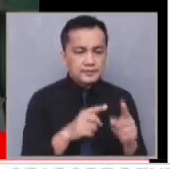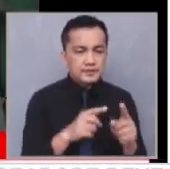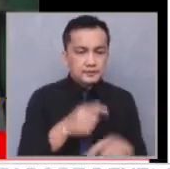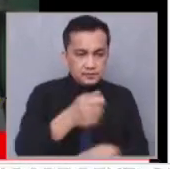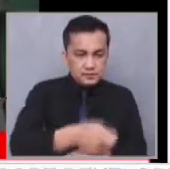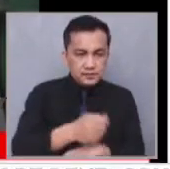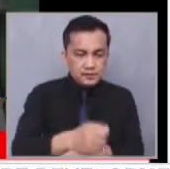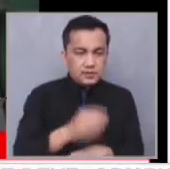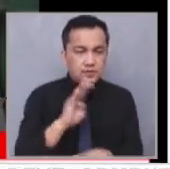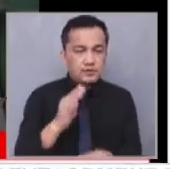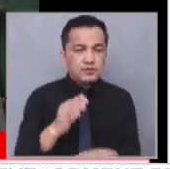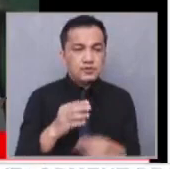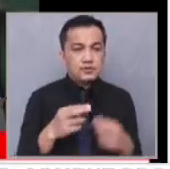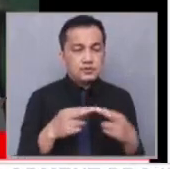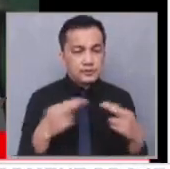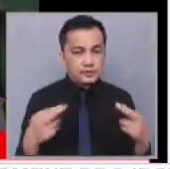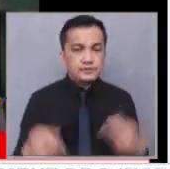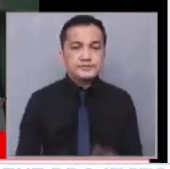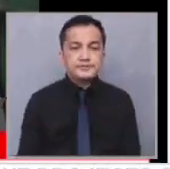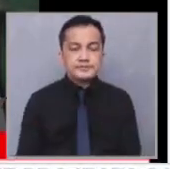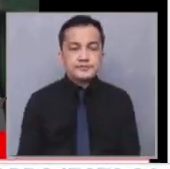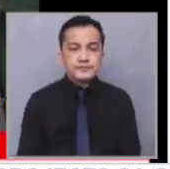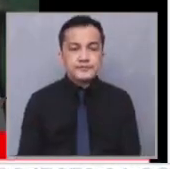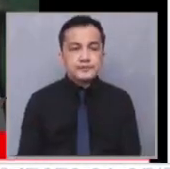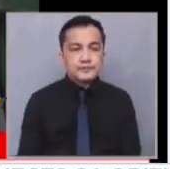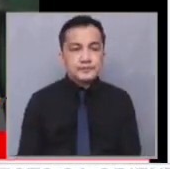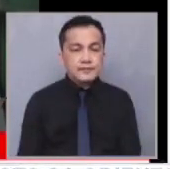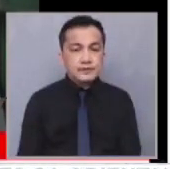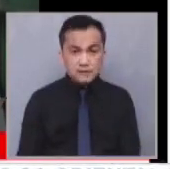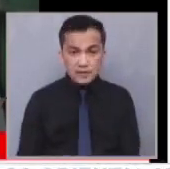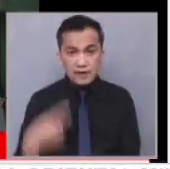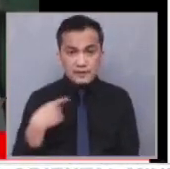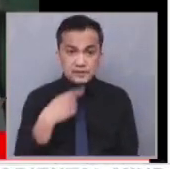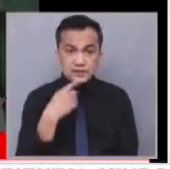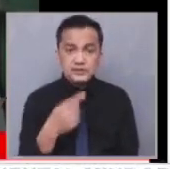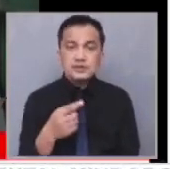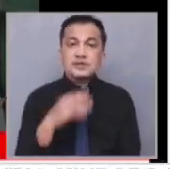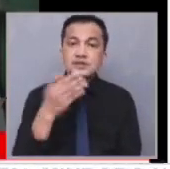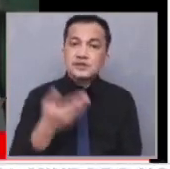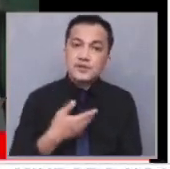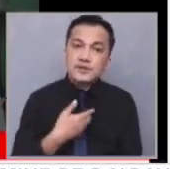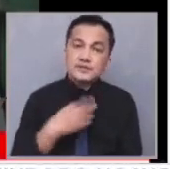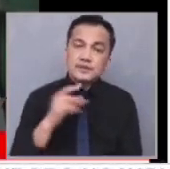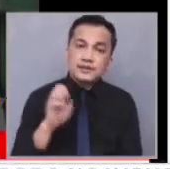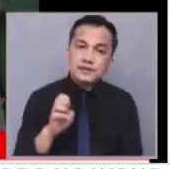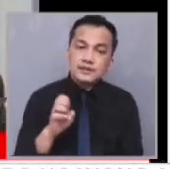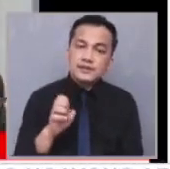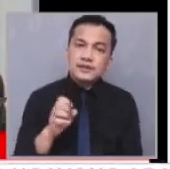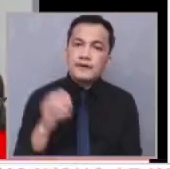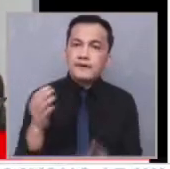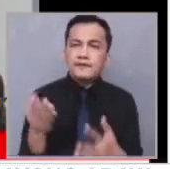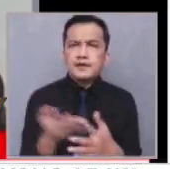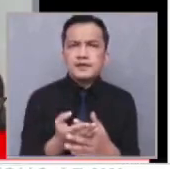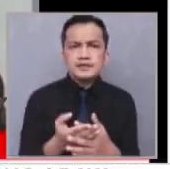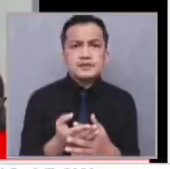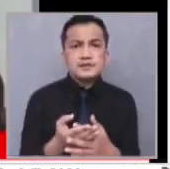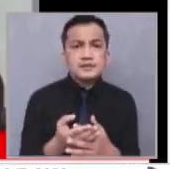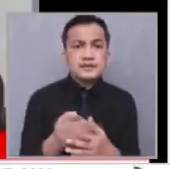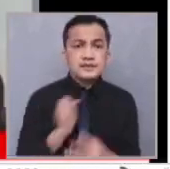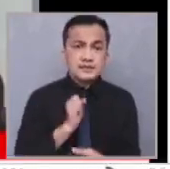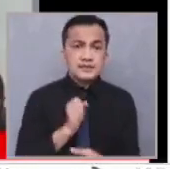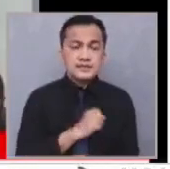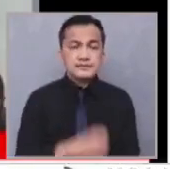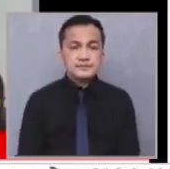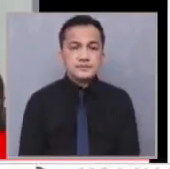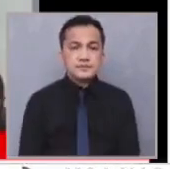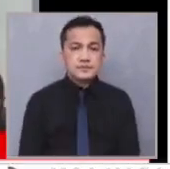Committee. But having said that, they also welcome the case filed by the Senate. Kung mababa ngayon daw,